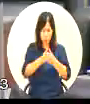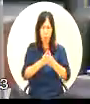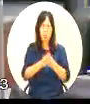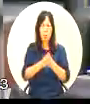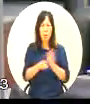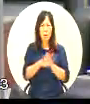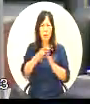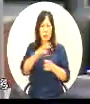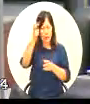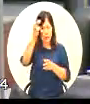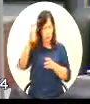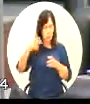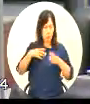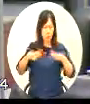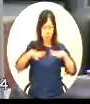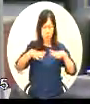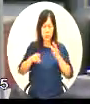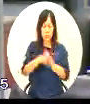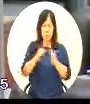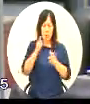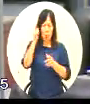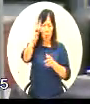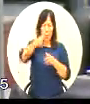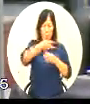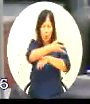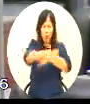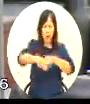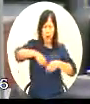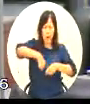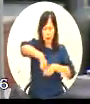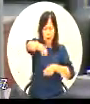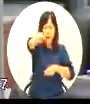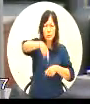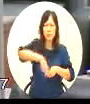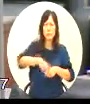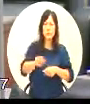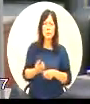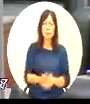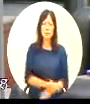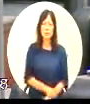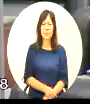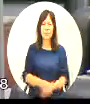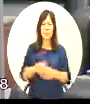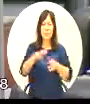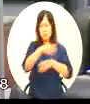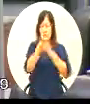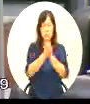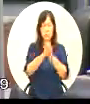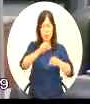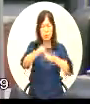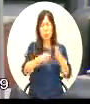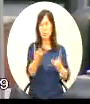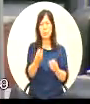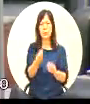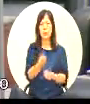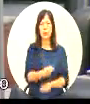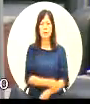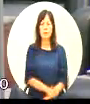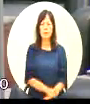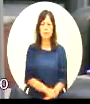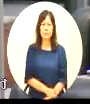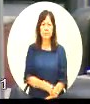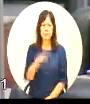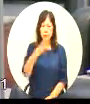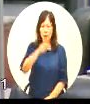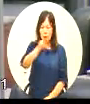紫光一直到茄萣很远的这个海岸线，好像没有半个这个环保自行车站。好，那另外我们再看右